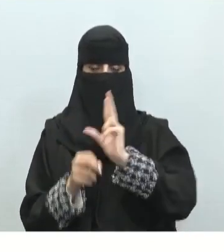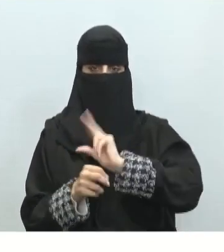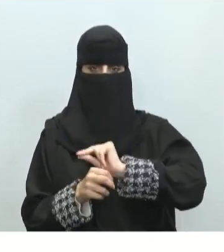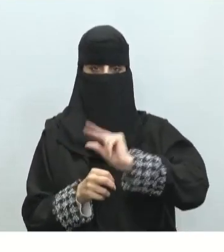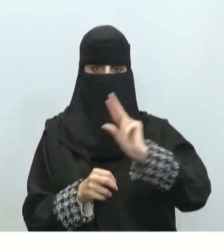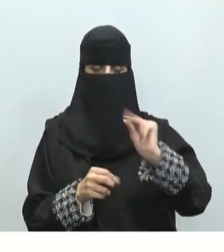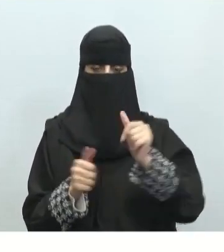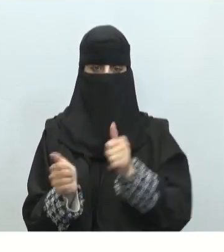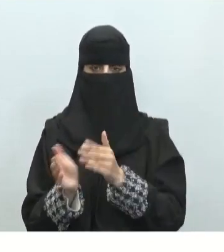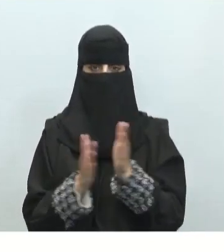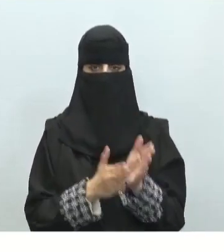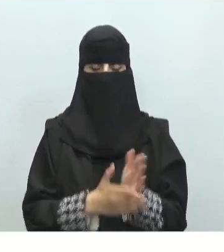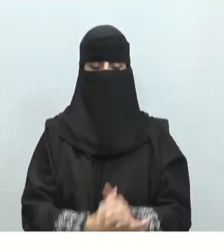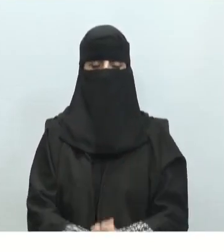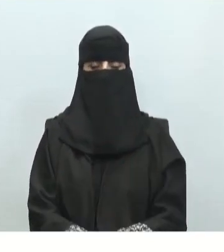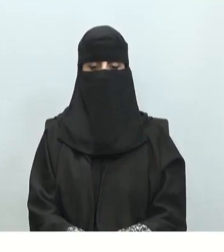ايها